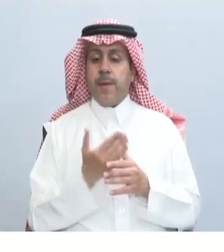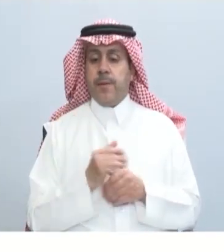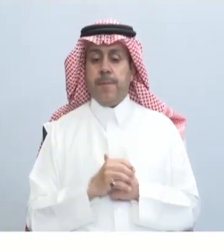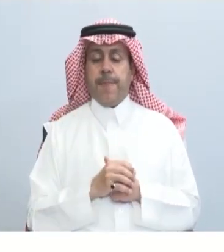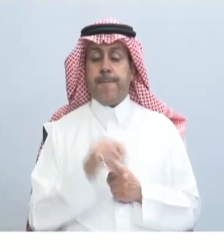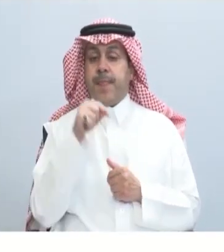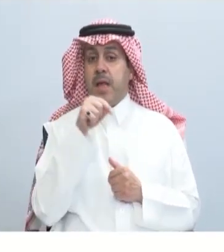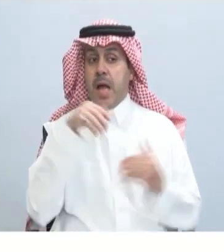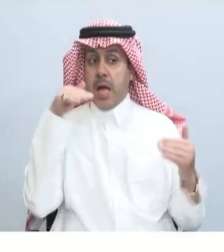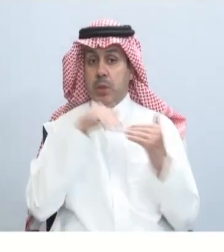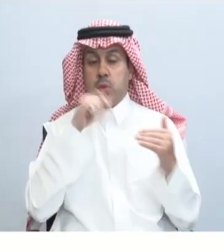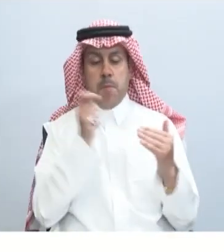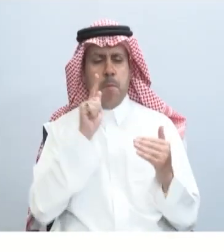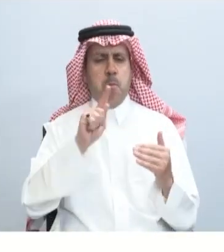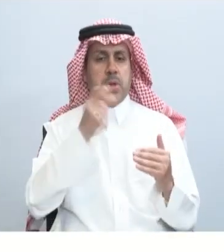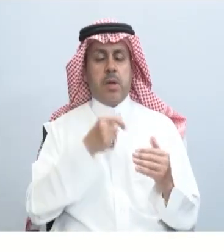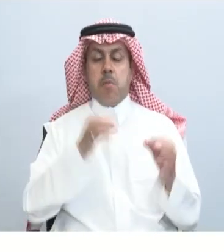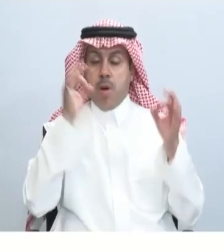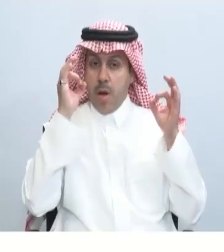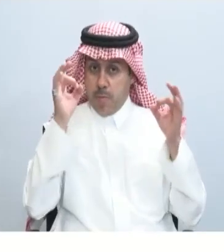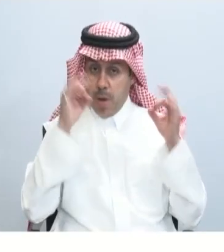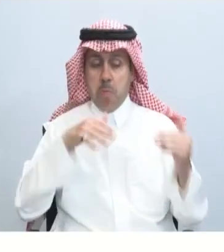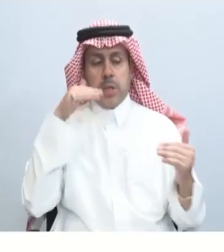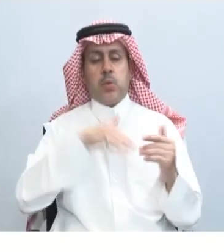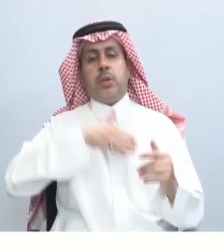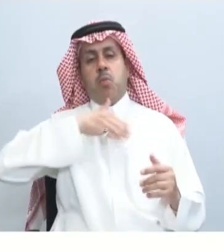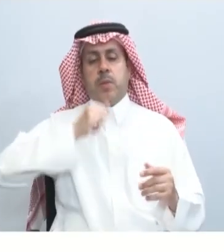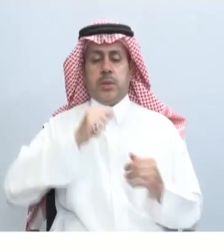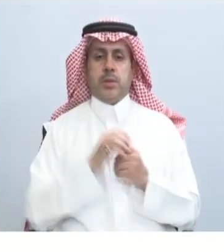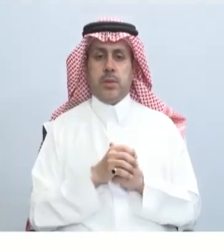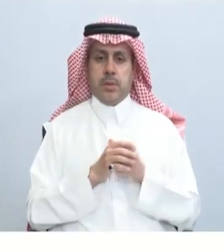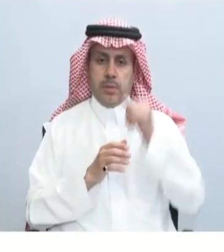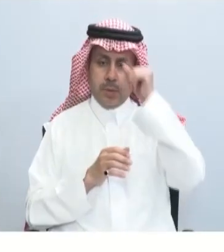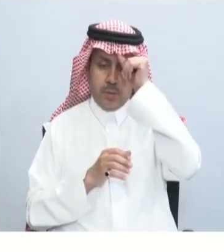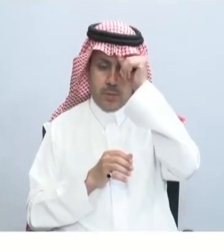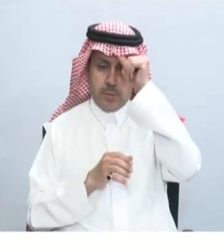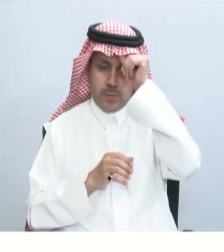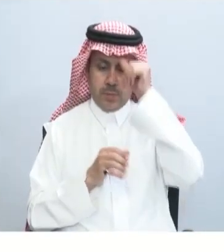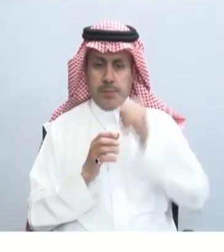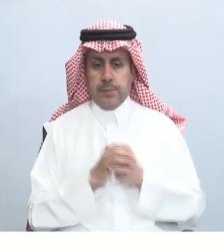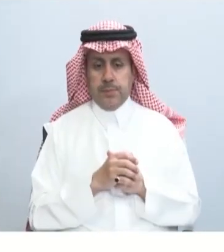تعتبر غزوه بدر من اهم غزوات النبي صلى الله عليه